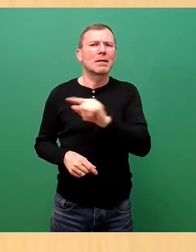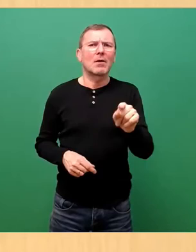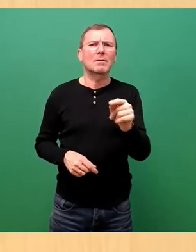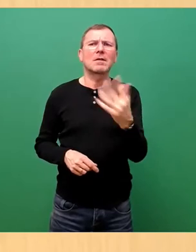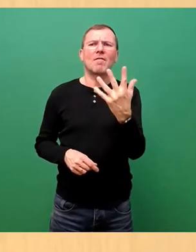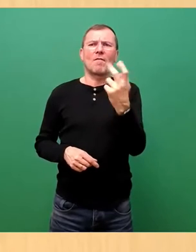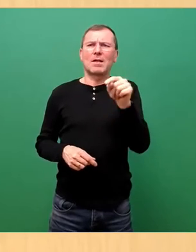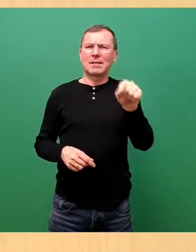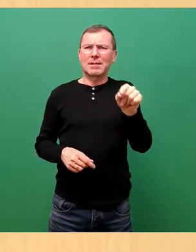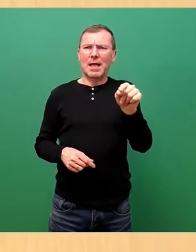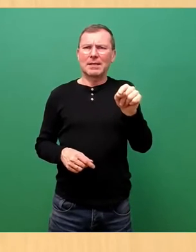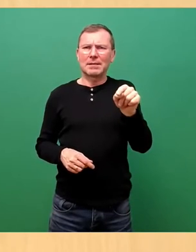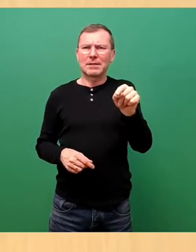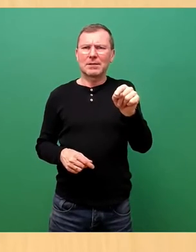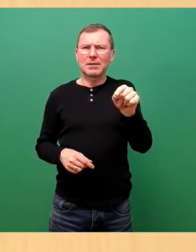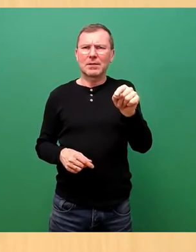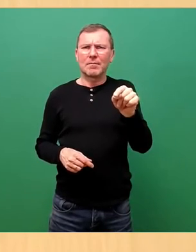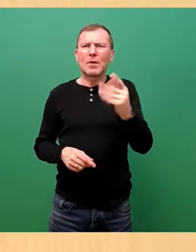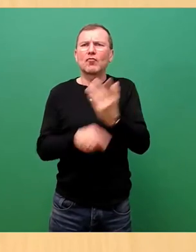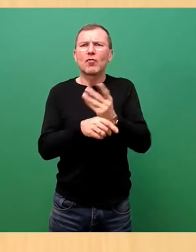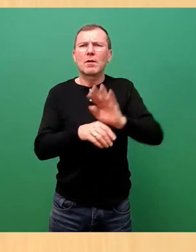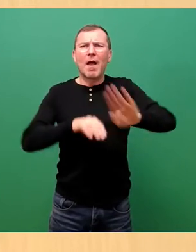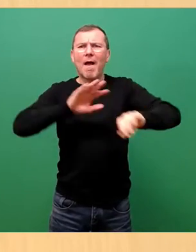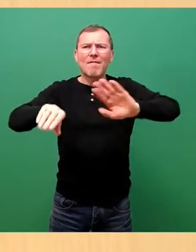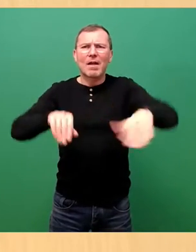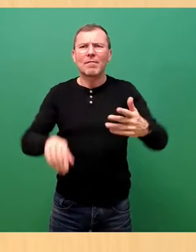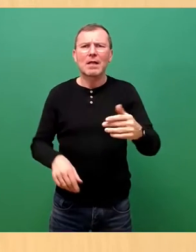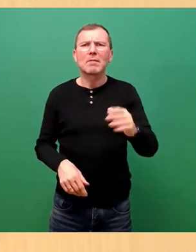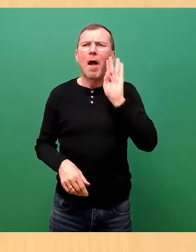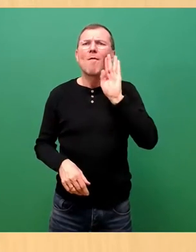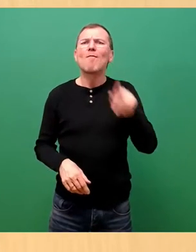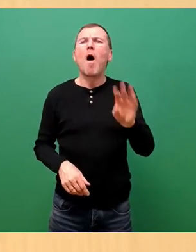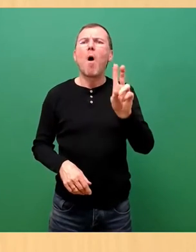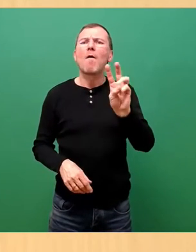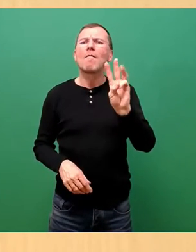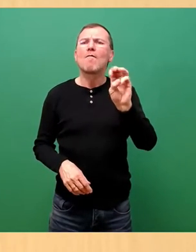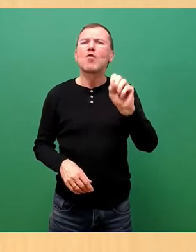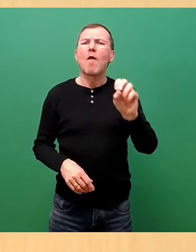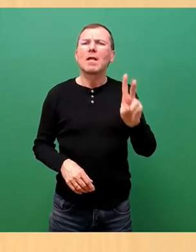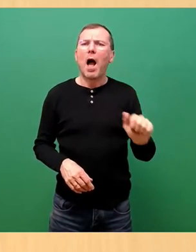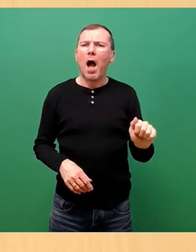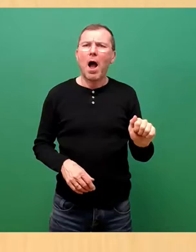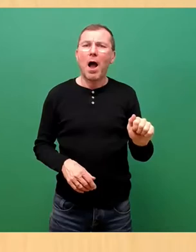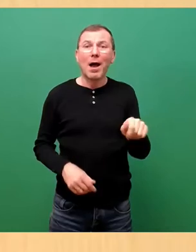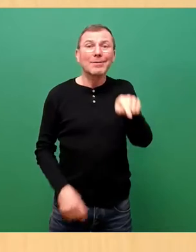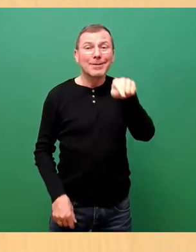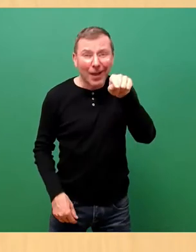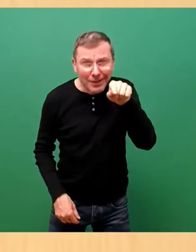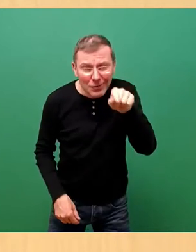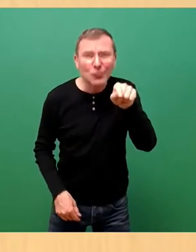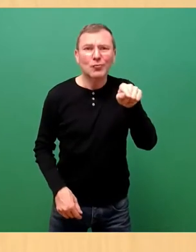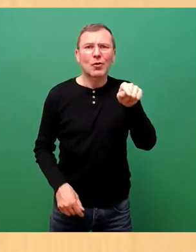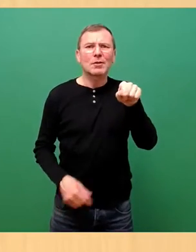2035 eben in einem großen Umfang wegfällt, nämlich bei den Vonovia-Wohnungen, dass dort ausdrücklich das